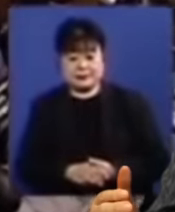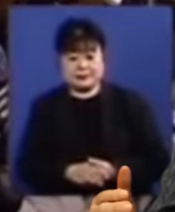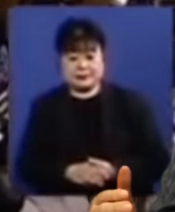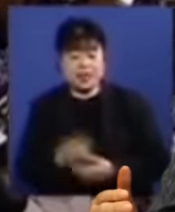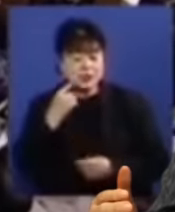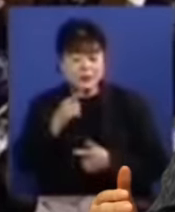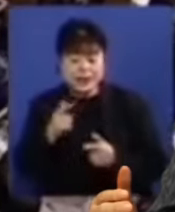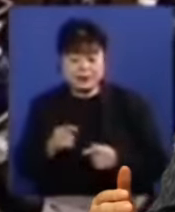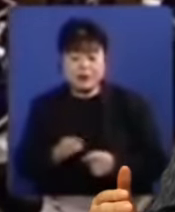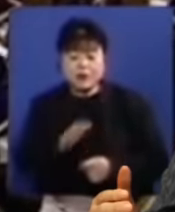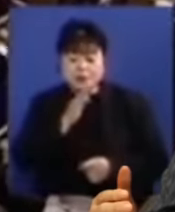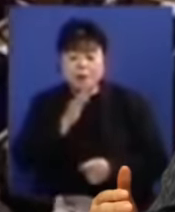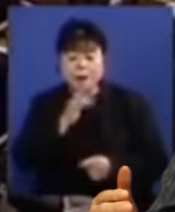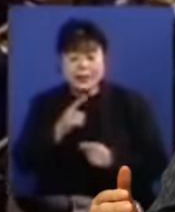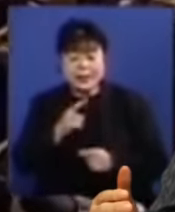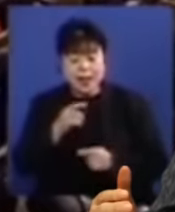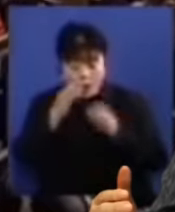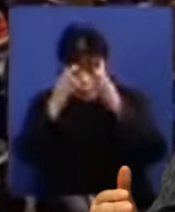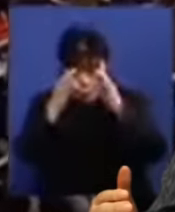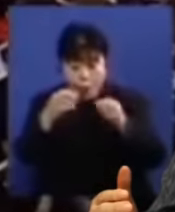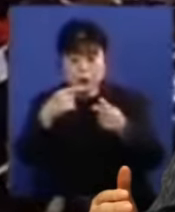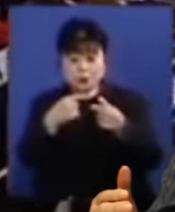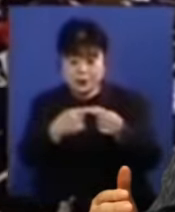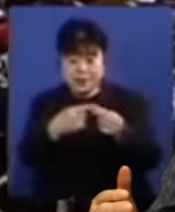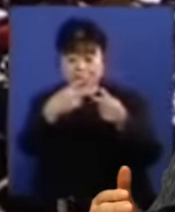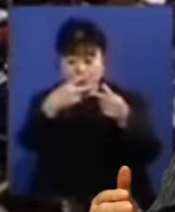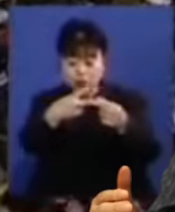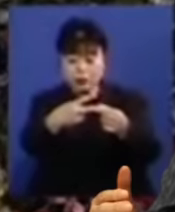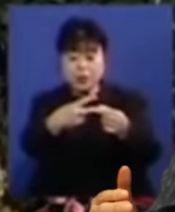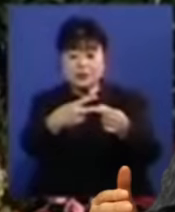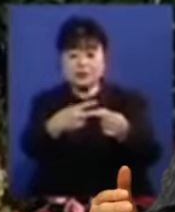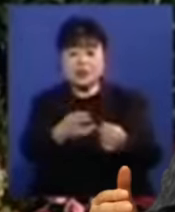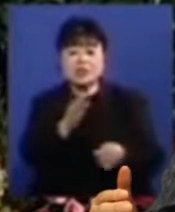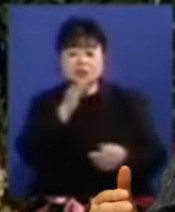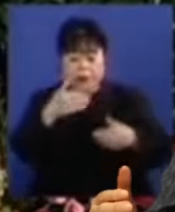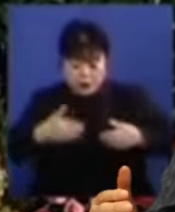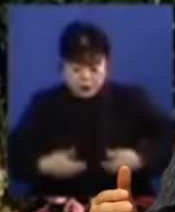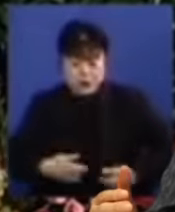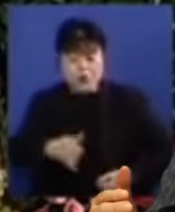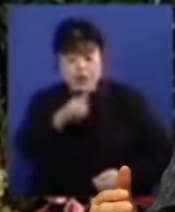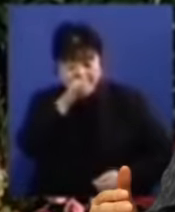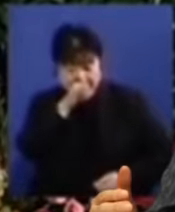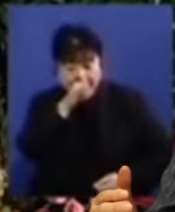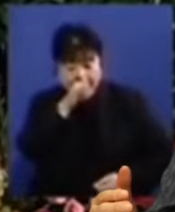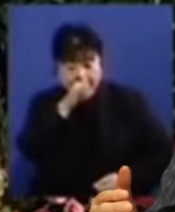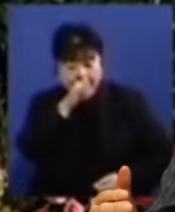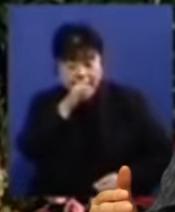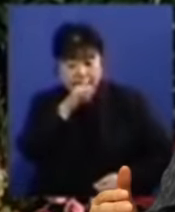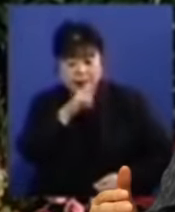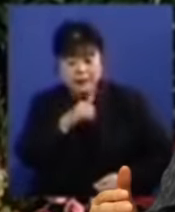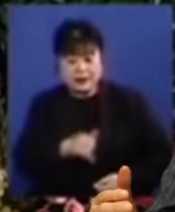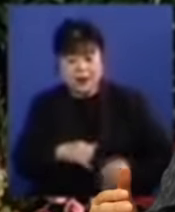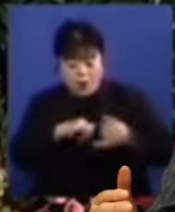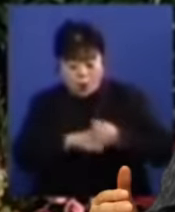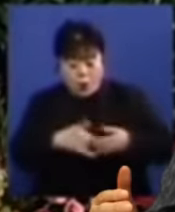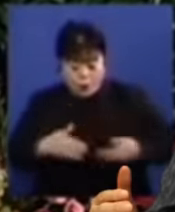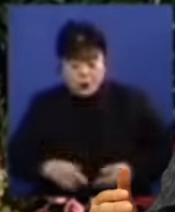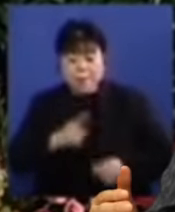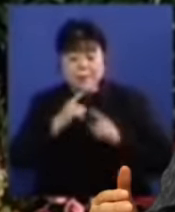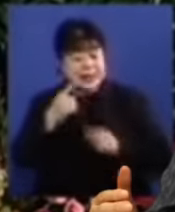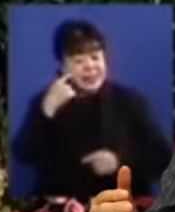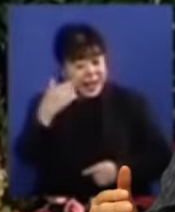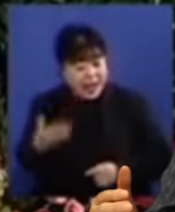거짓말을 하는 것이 아닌가? 참말인가? 둘째는 그것은 정말 필요한 말인가? 쓸데없는 말 아니고 필요한